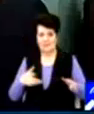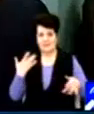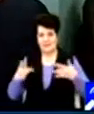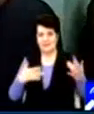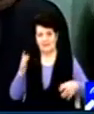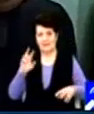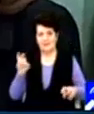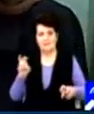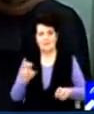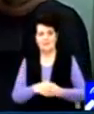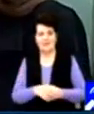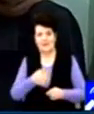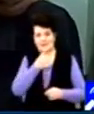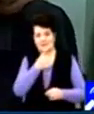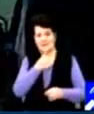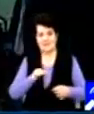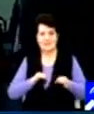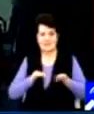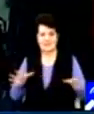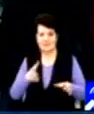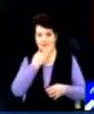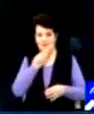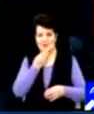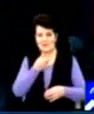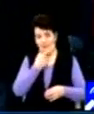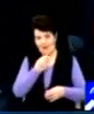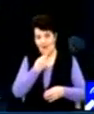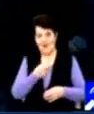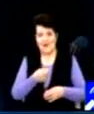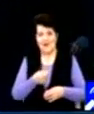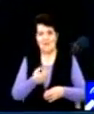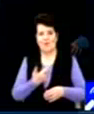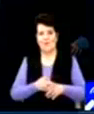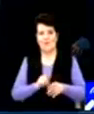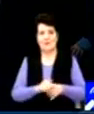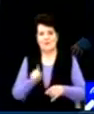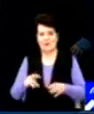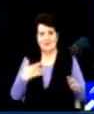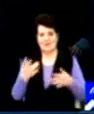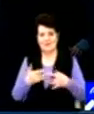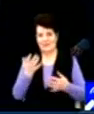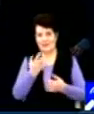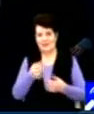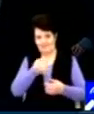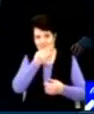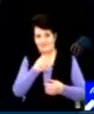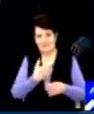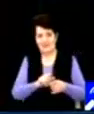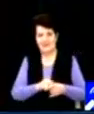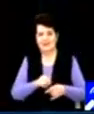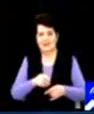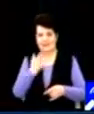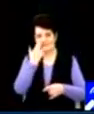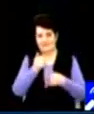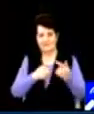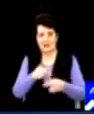Am încercat să sărbătorim frumos. E frumos, mai ales că am o pasiune aparte pentru teatru, atunci chiar obișnuim să mergem